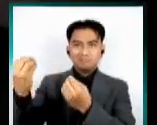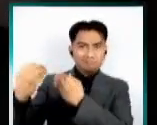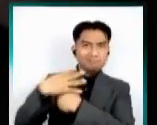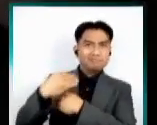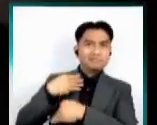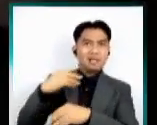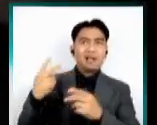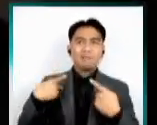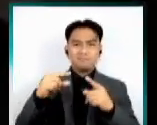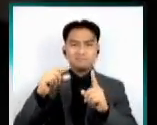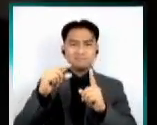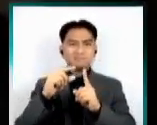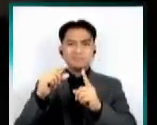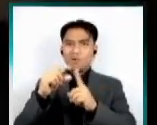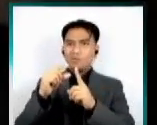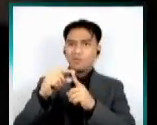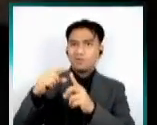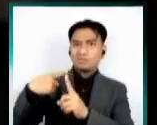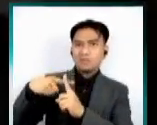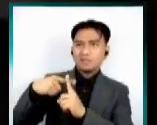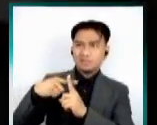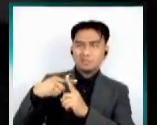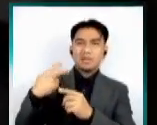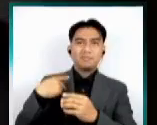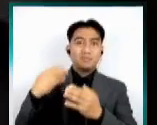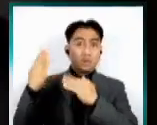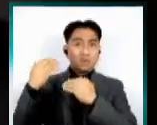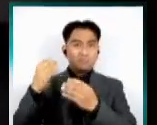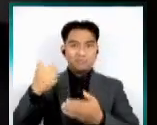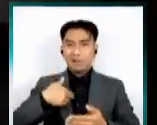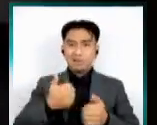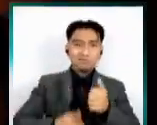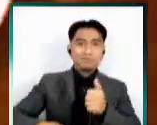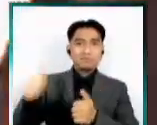and hopefully you win. And I often win, so.